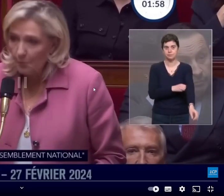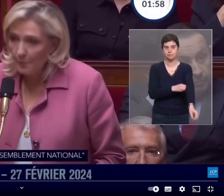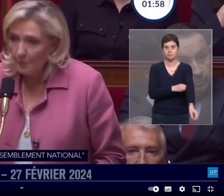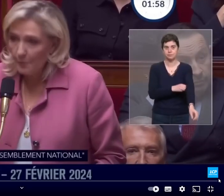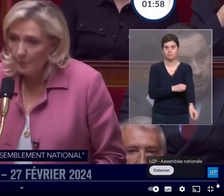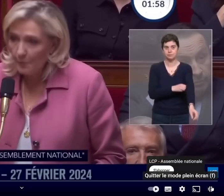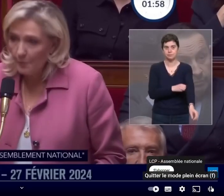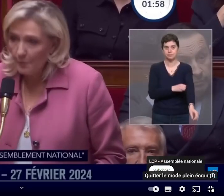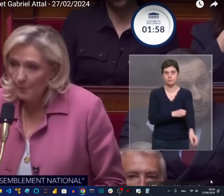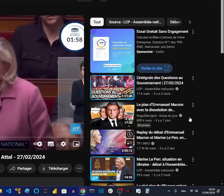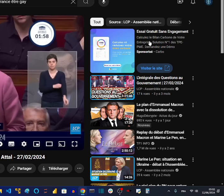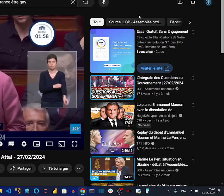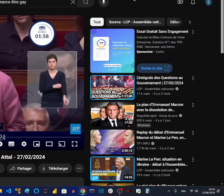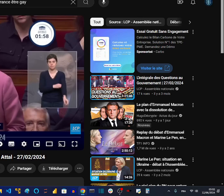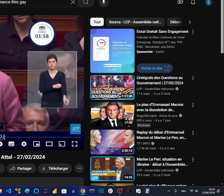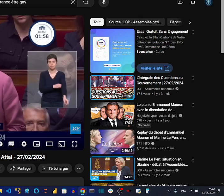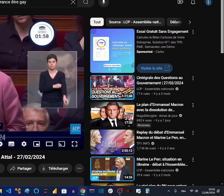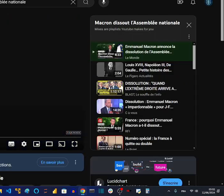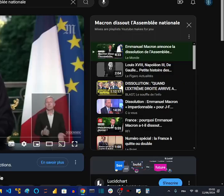Monsieur le